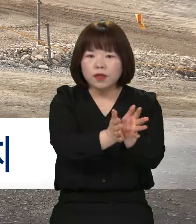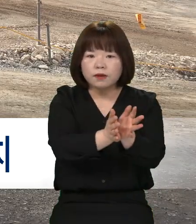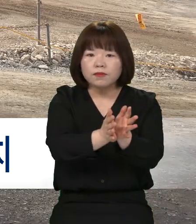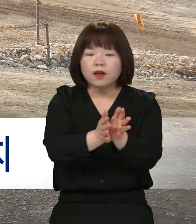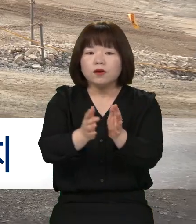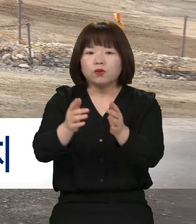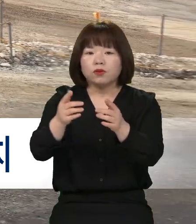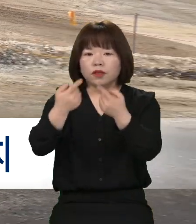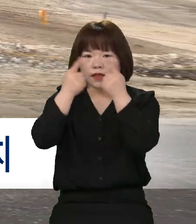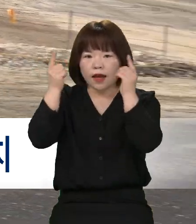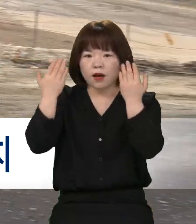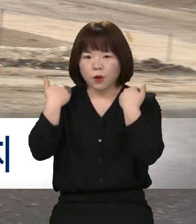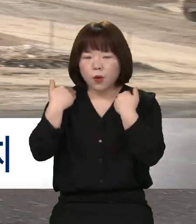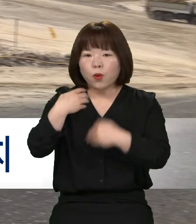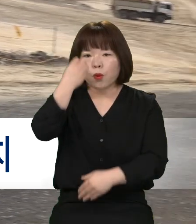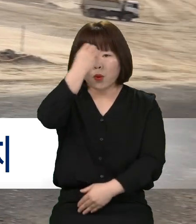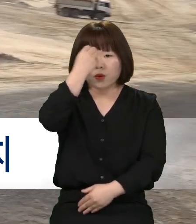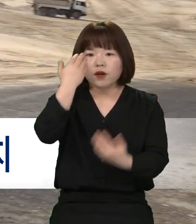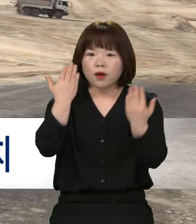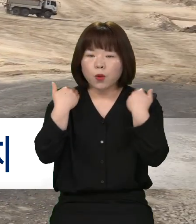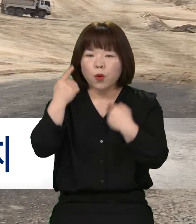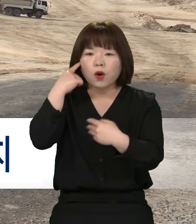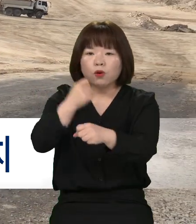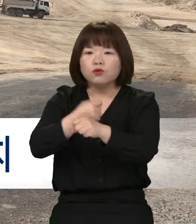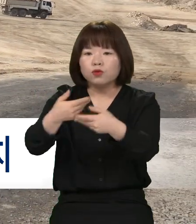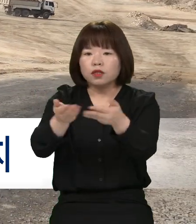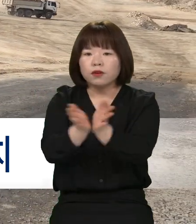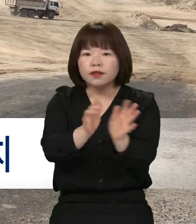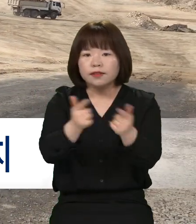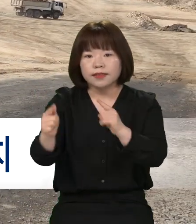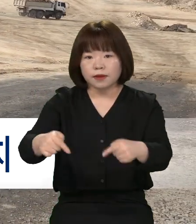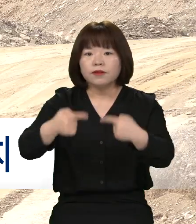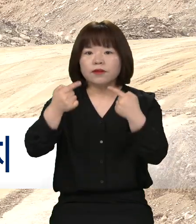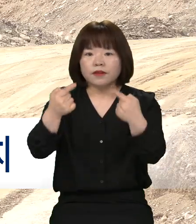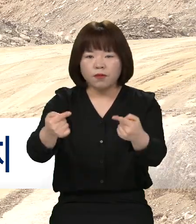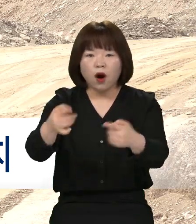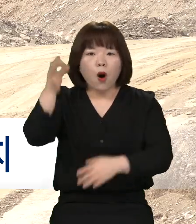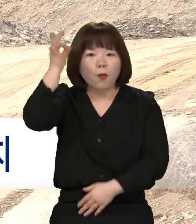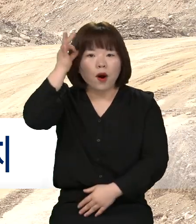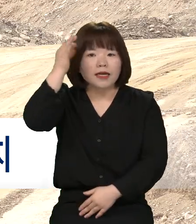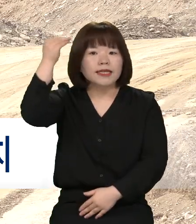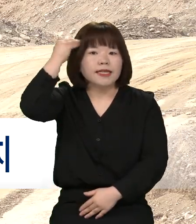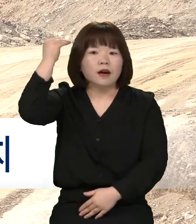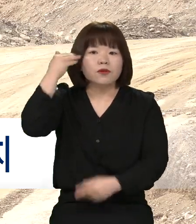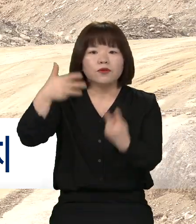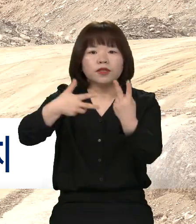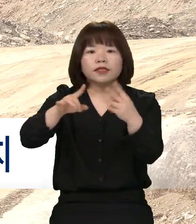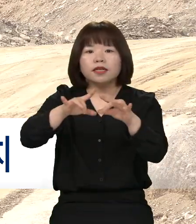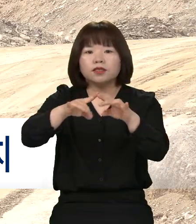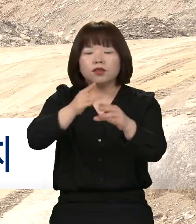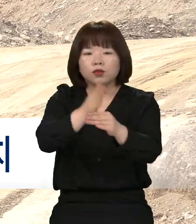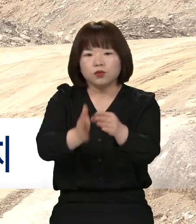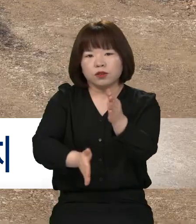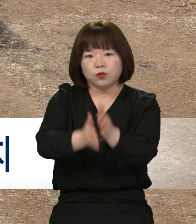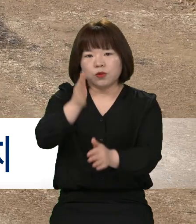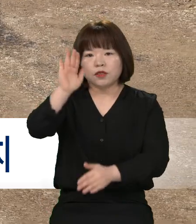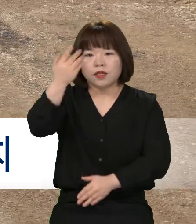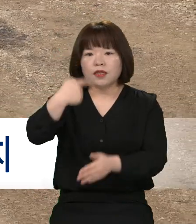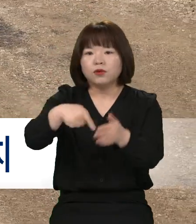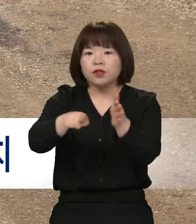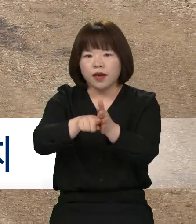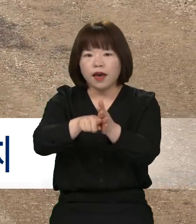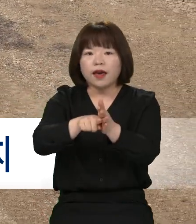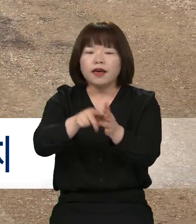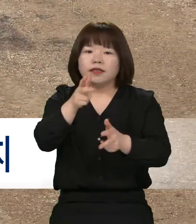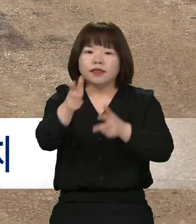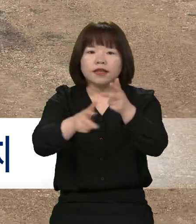비롯해 지역대학과 마이스터고 연구기관 등이 함께 했으며 포항이 대한민국 2차전지 중심도시로 도약할 수